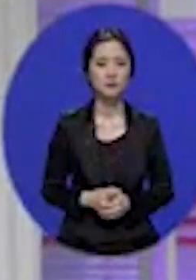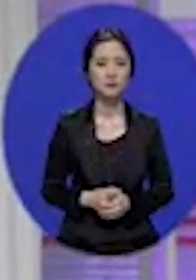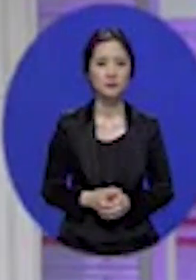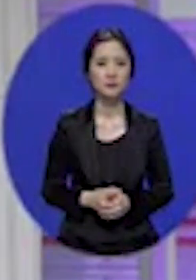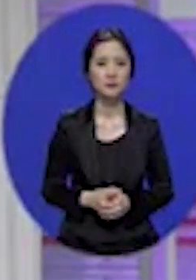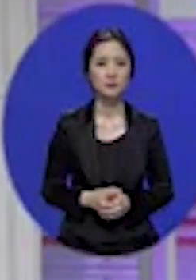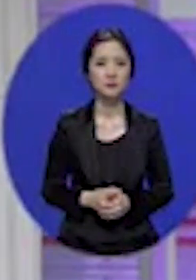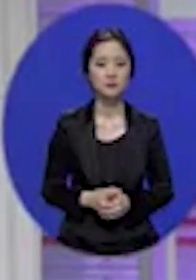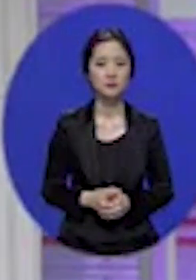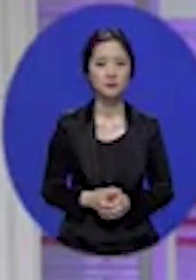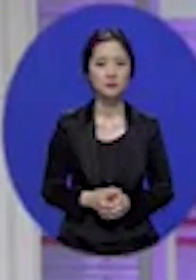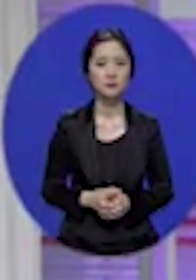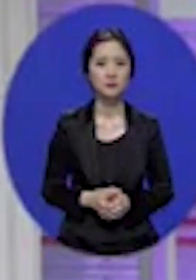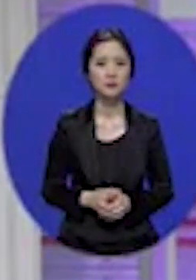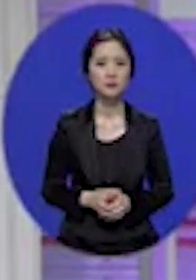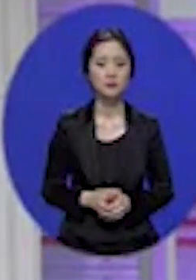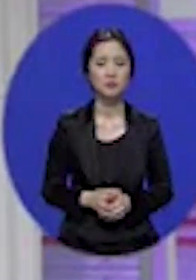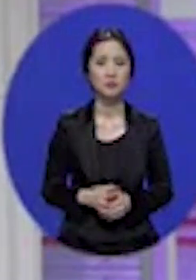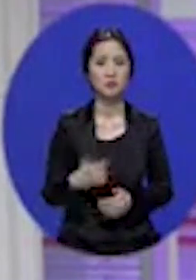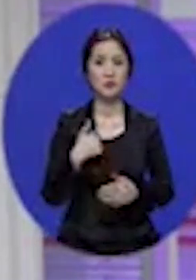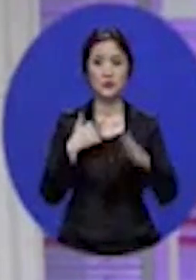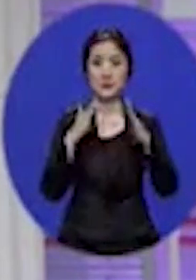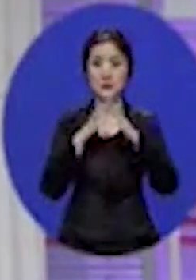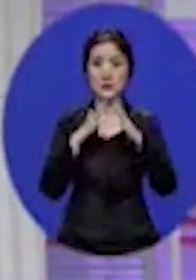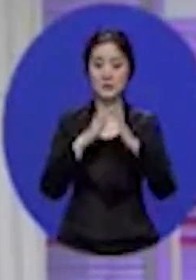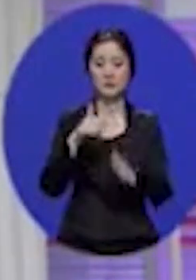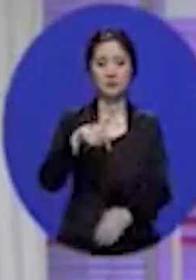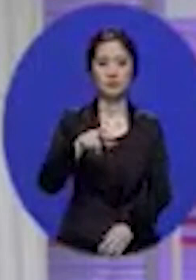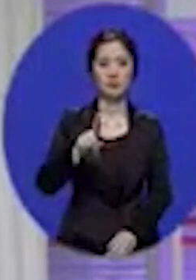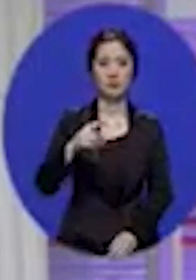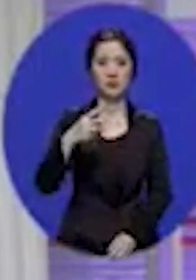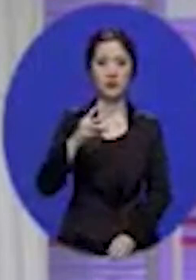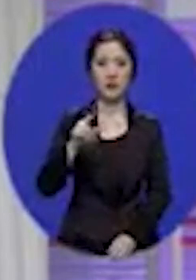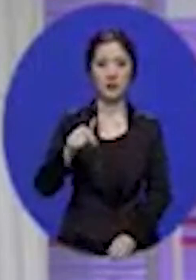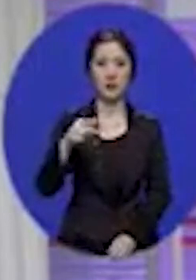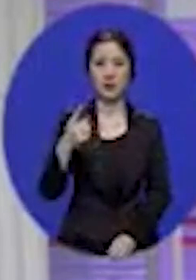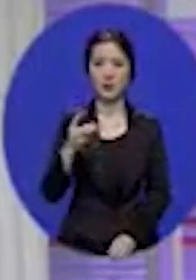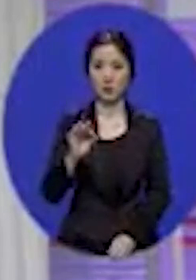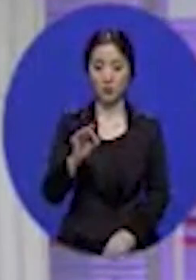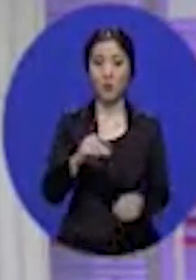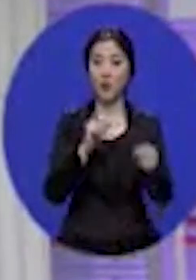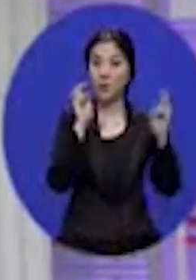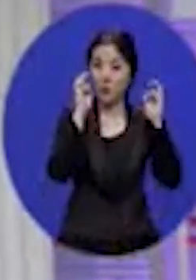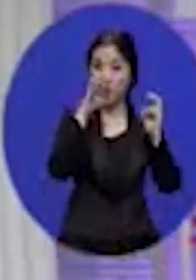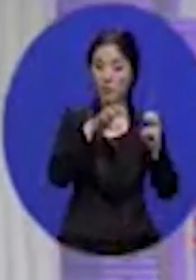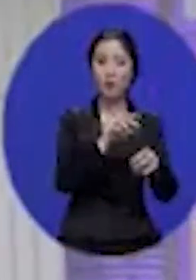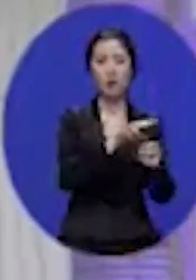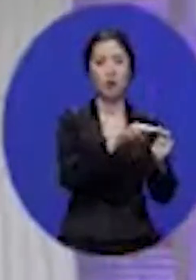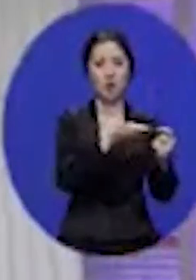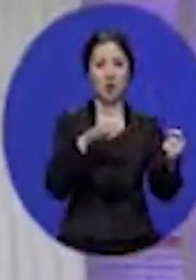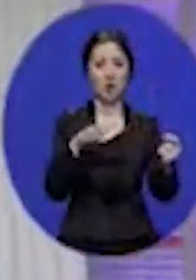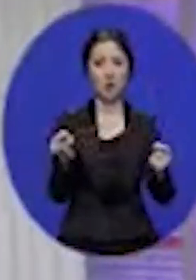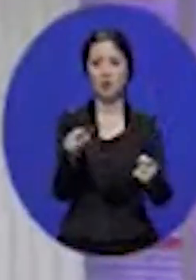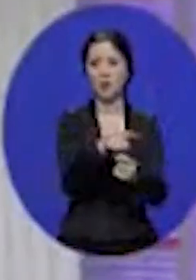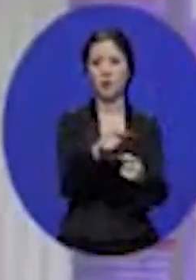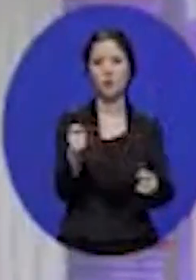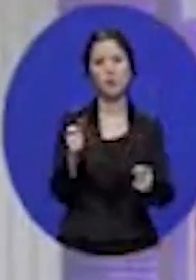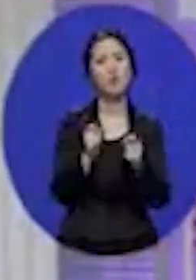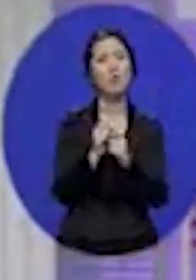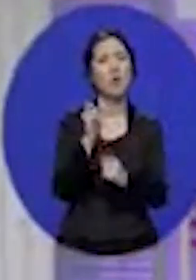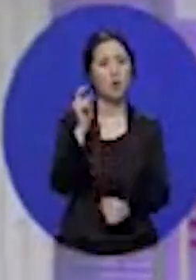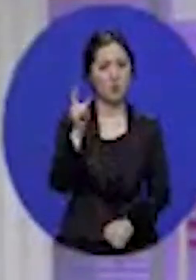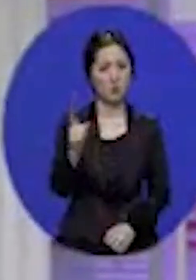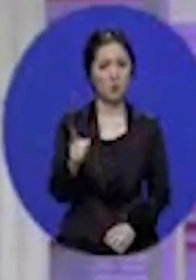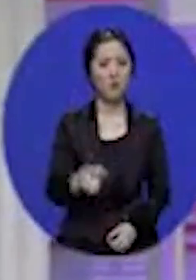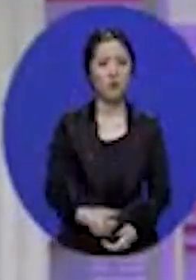처음에 이제 제가 집이 가락동이었어요. 회사는 여의도였고 그러니까 출근하려면 굉장히 좀 시간이 오래